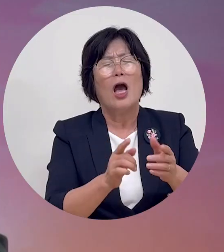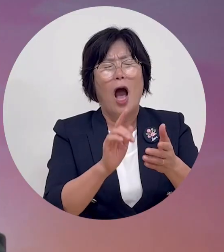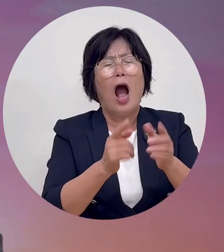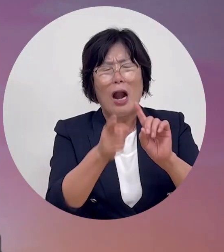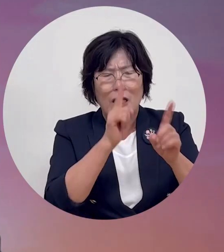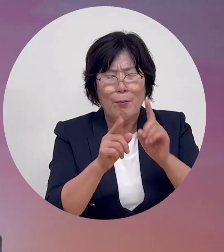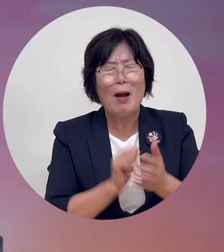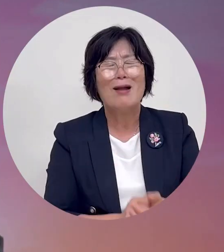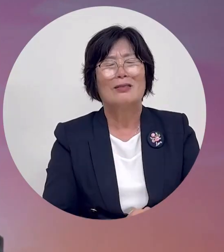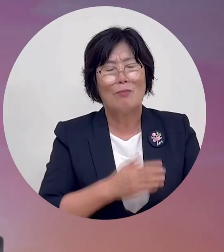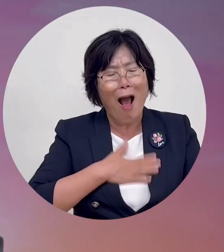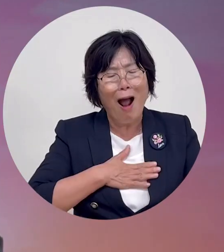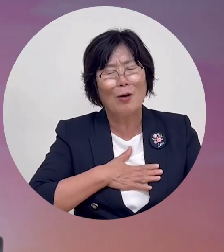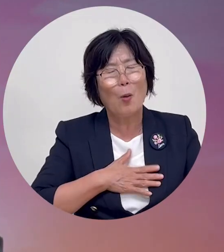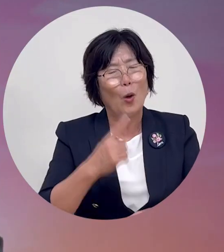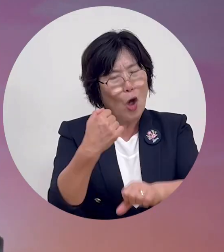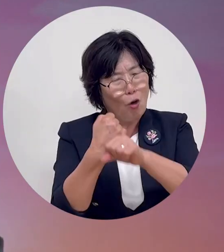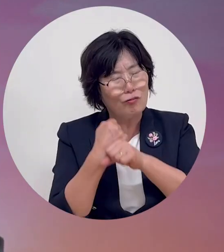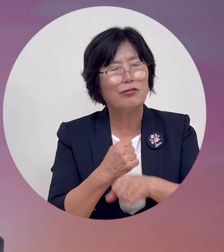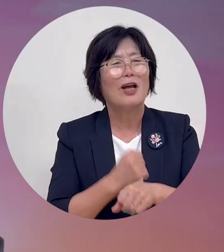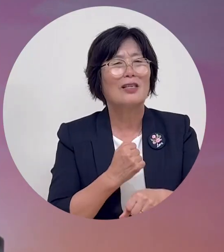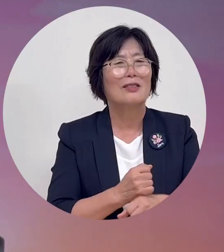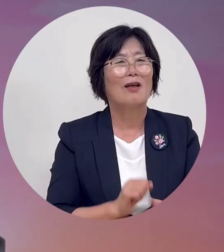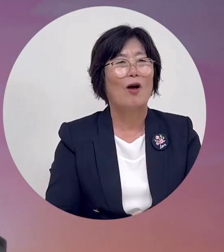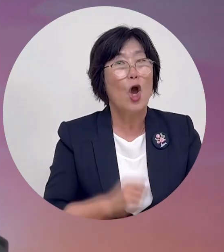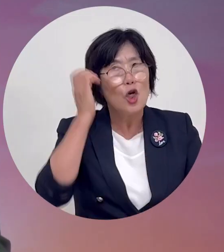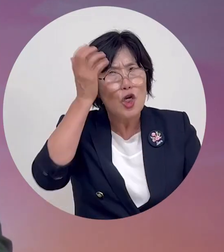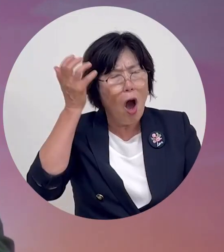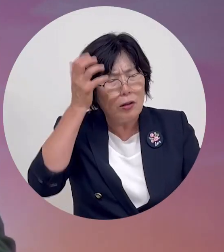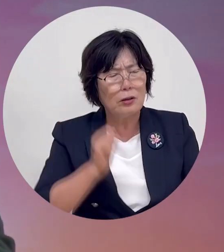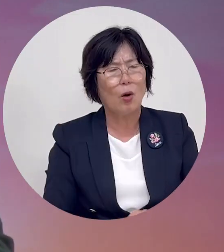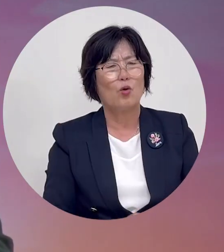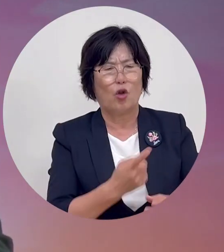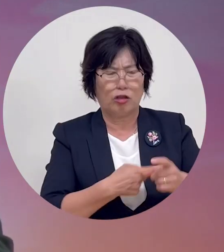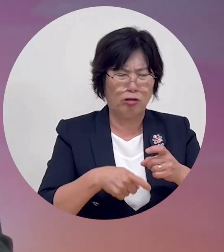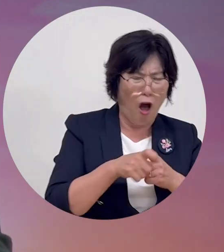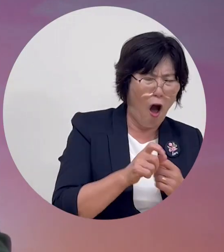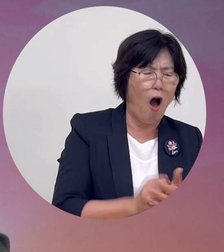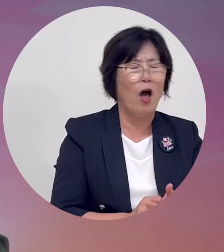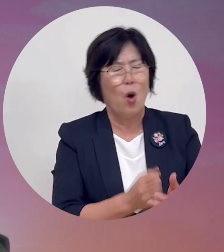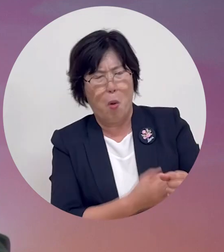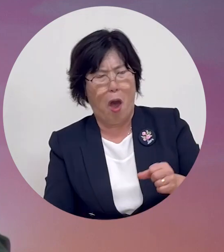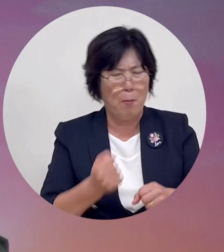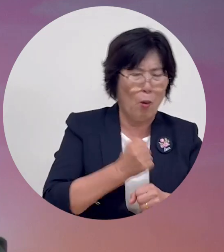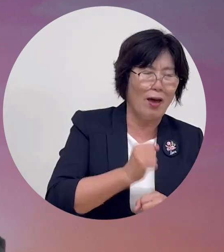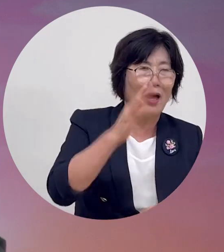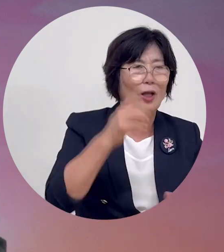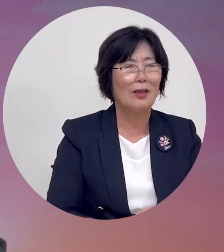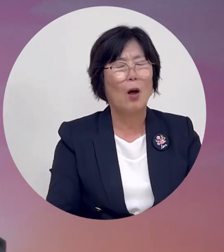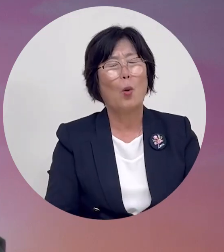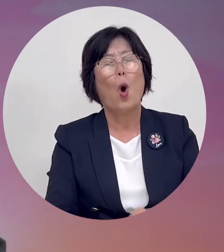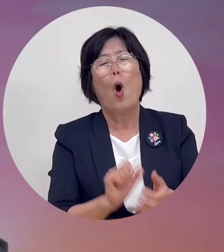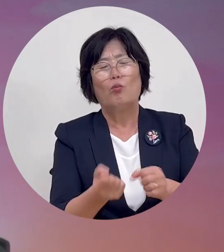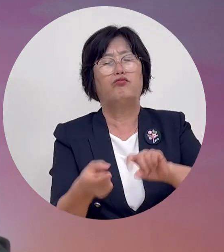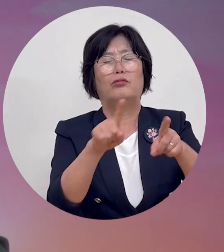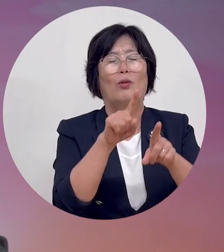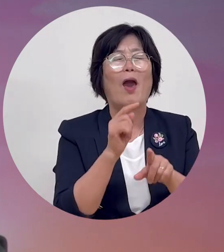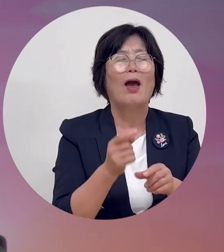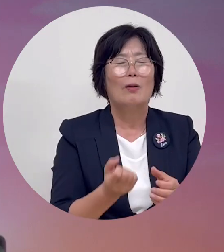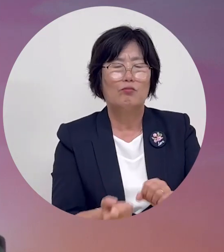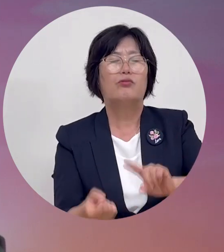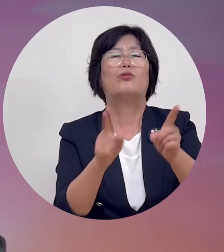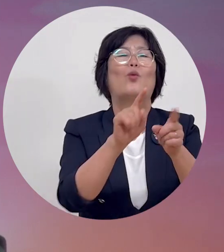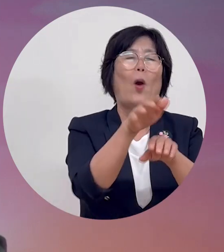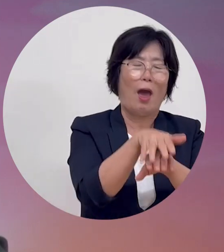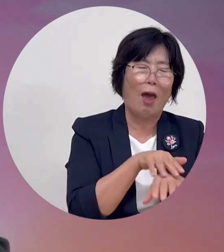했어요. 영적 대각성 집회를 했어요. 영적으로 대각성해야 한다고 집회를. 거기에 다 누가